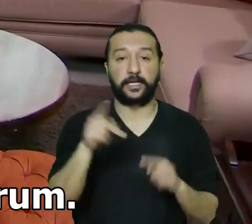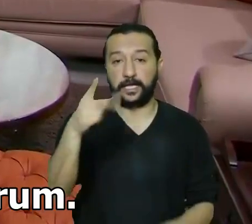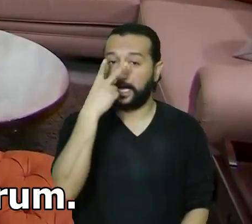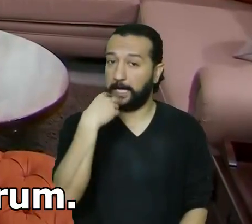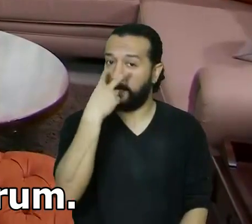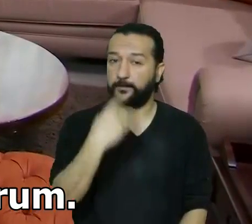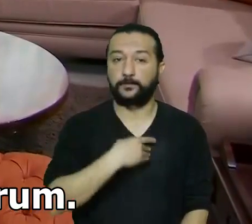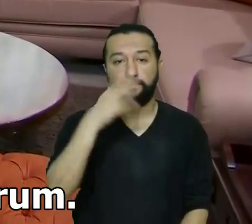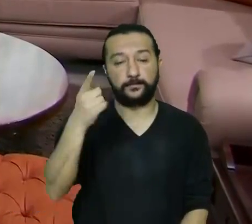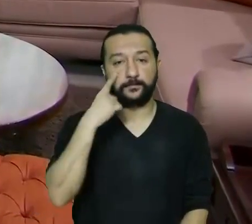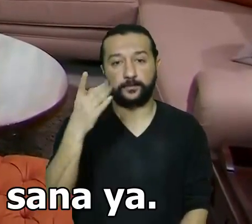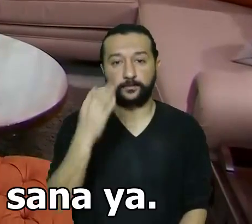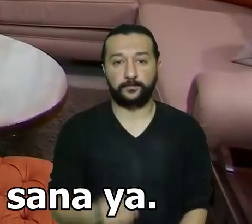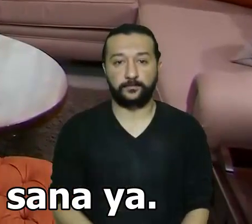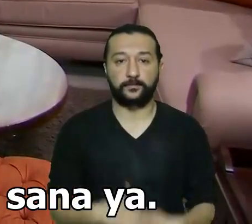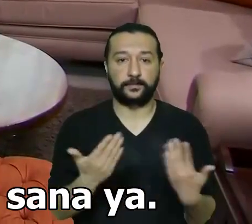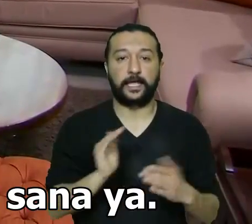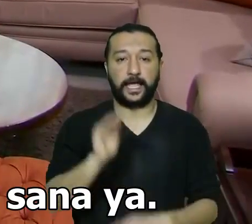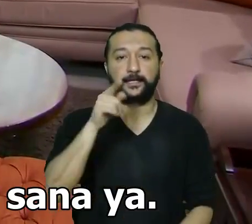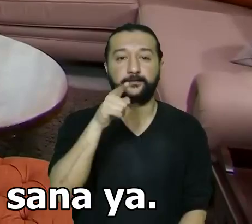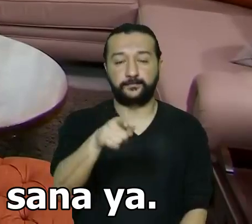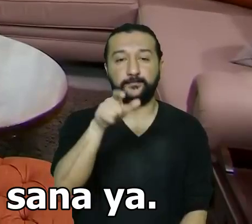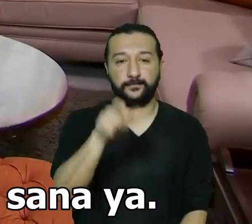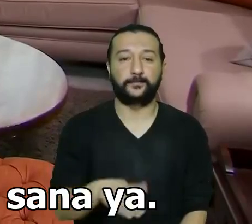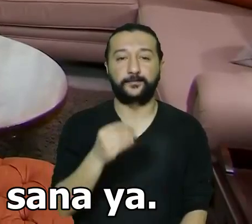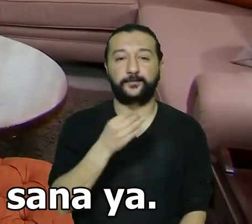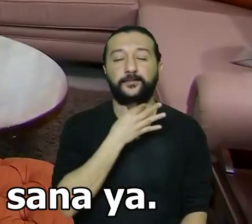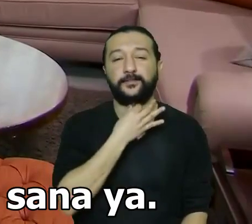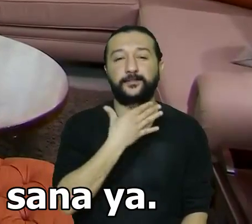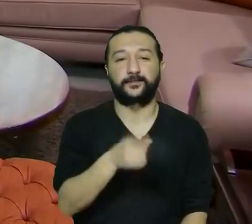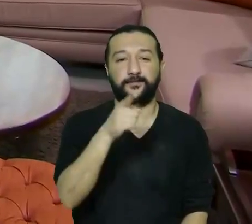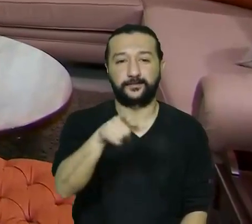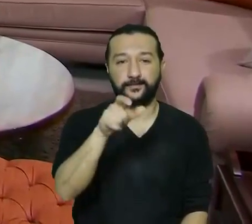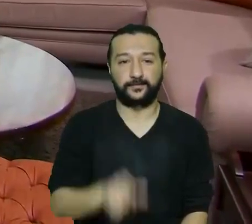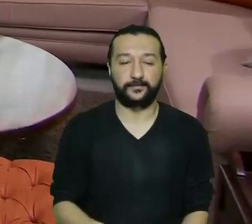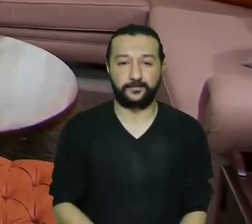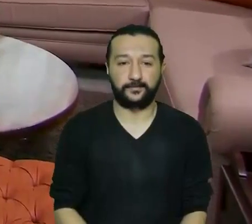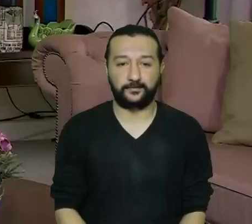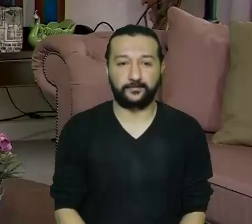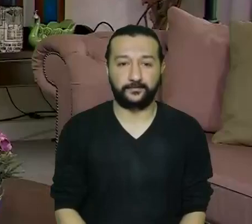Mahmut Kemal'in sesi geliyor. Ben hemen gidip ona bakıyorum. Hayatım ya, çok teşekkür ederim sana ya.